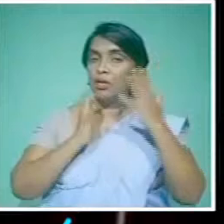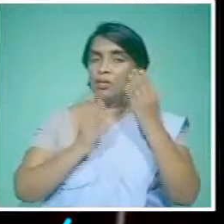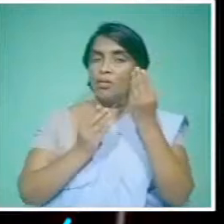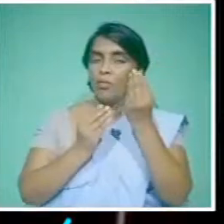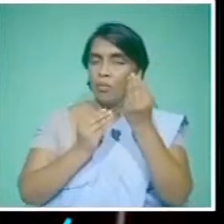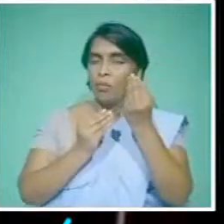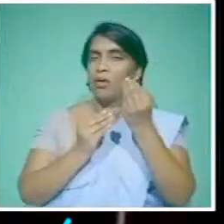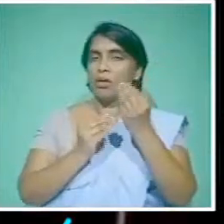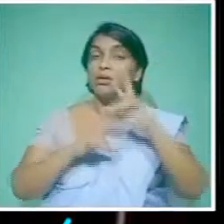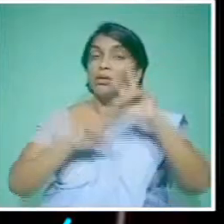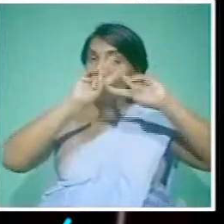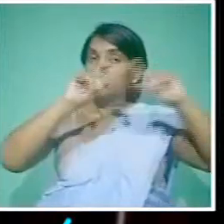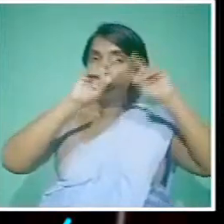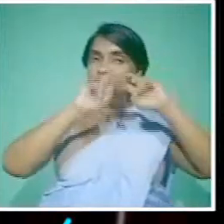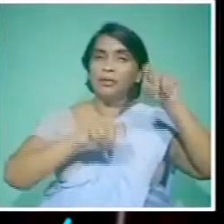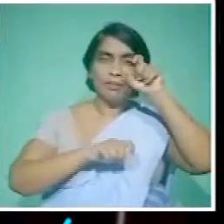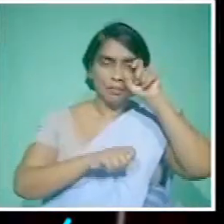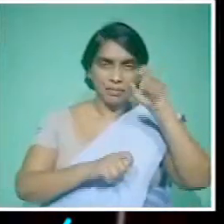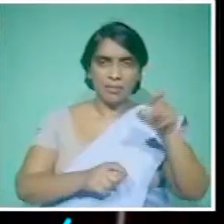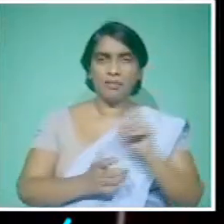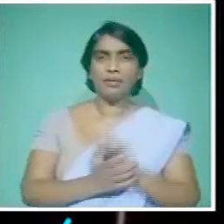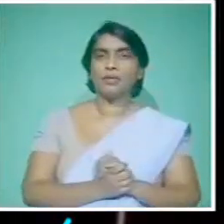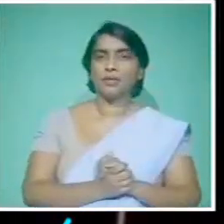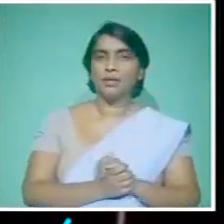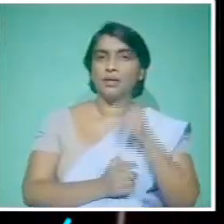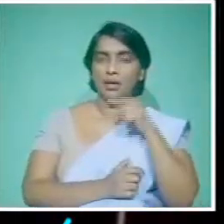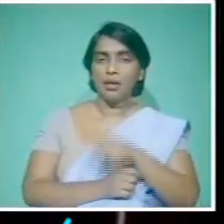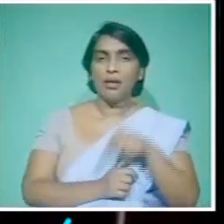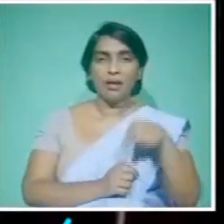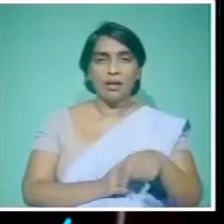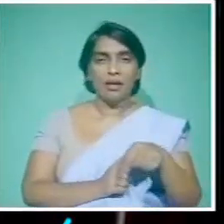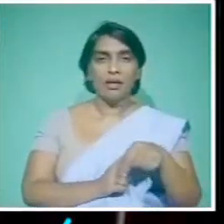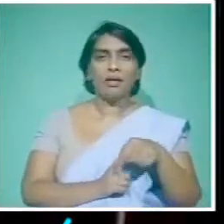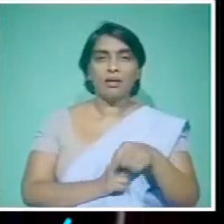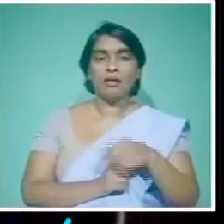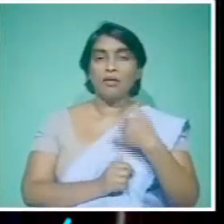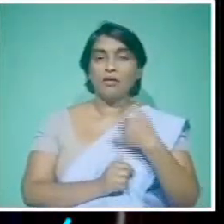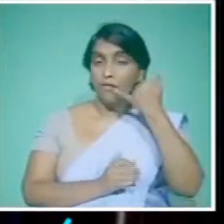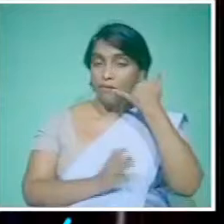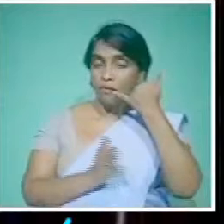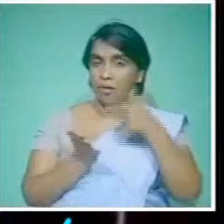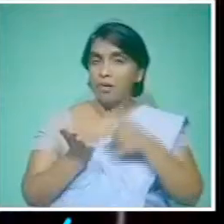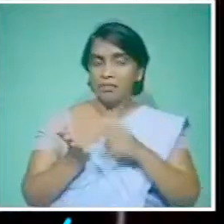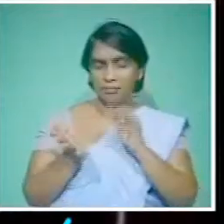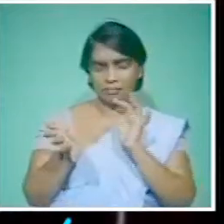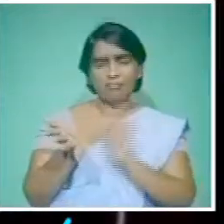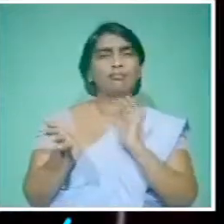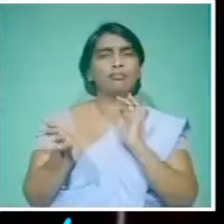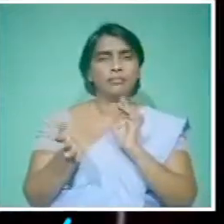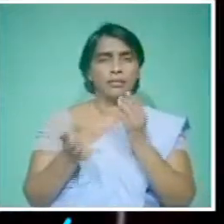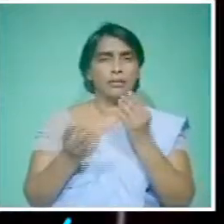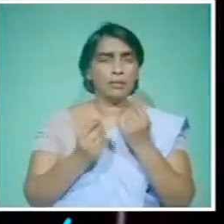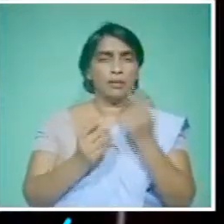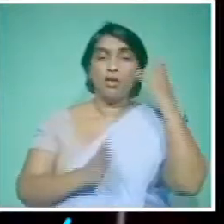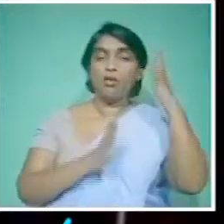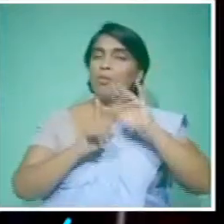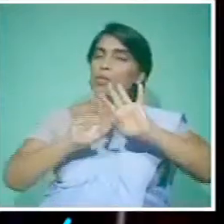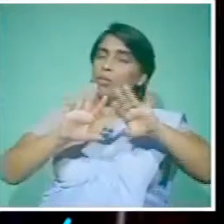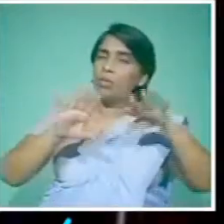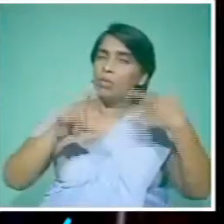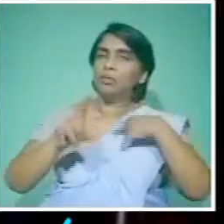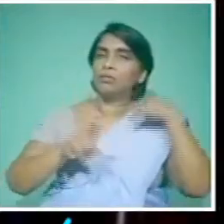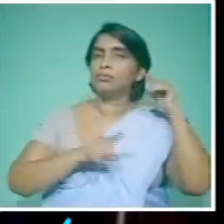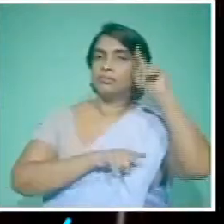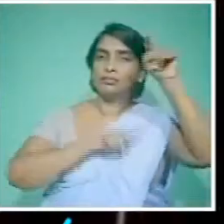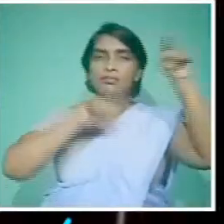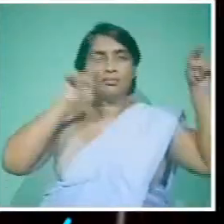පොඩ්ඩක් ඔයිට වැඩි අධ්‍යයනය කරන්න මේ අද අපේ මේ ෆෝන් එක බටන් එකක් අපි ටච් කරපු ගමන් ලෝකේ ඕනම